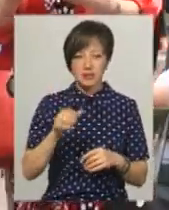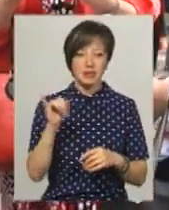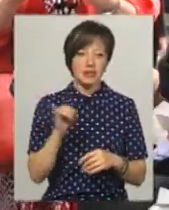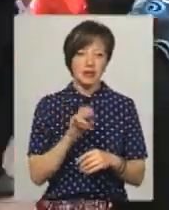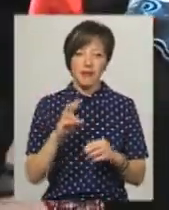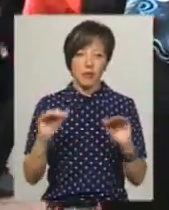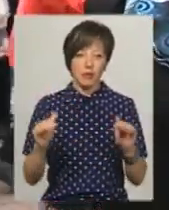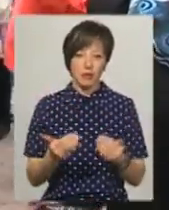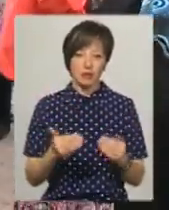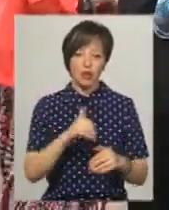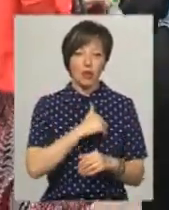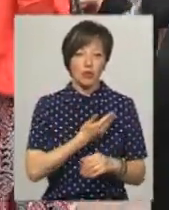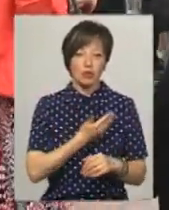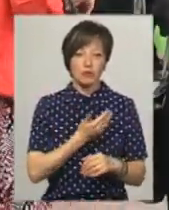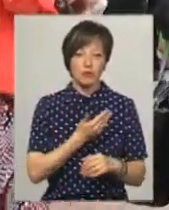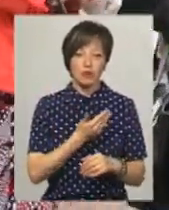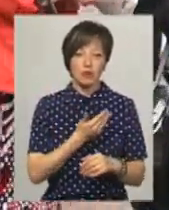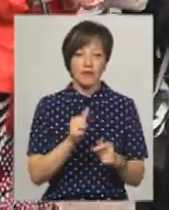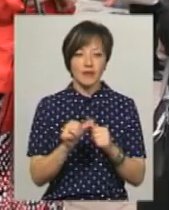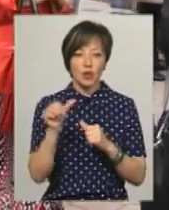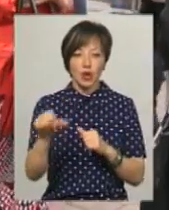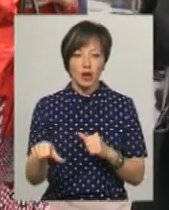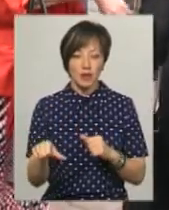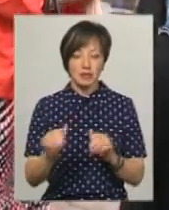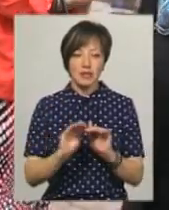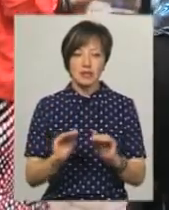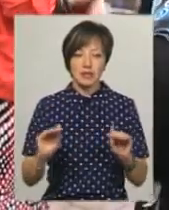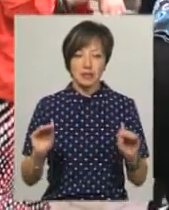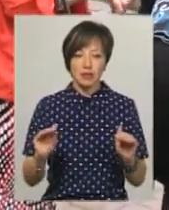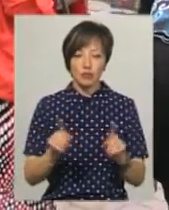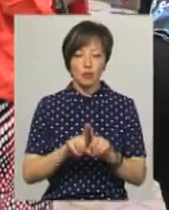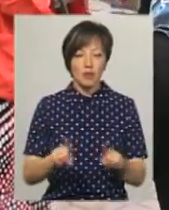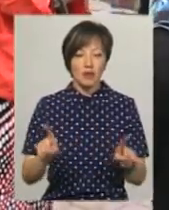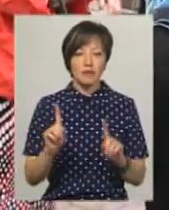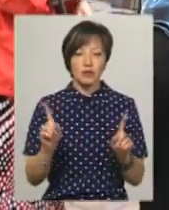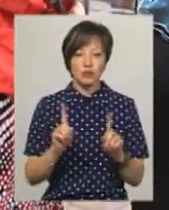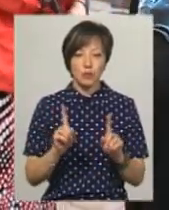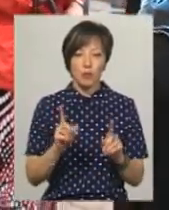не обмежено. Ми хочемо якось відокремити діток таких особливих,